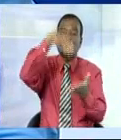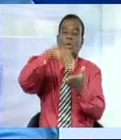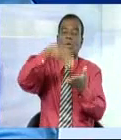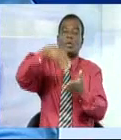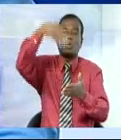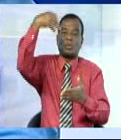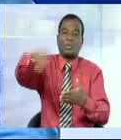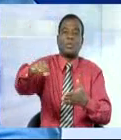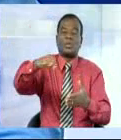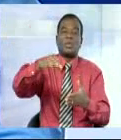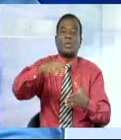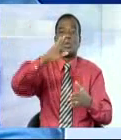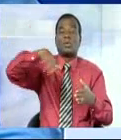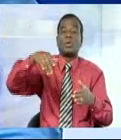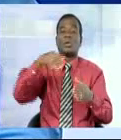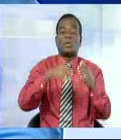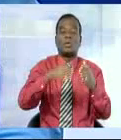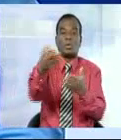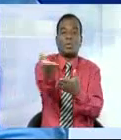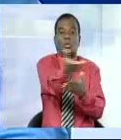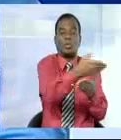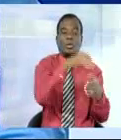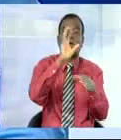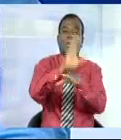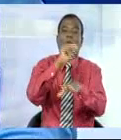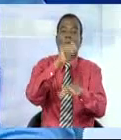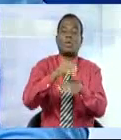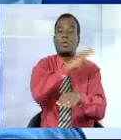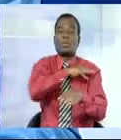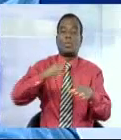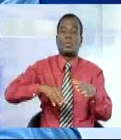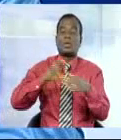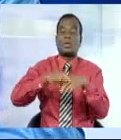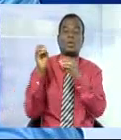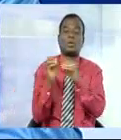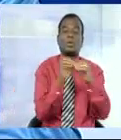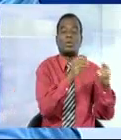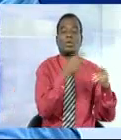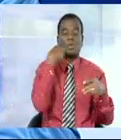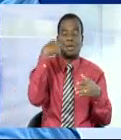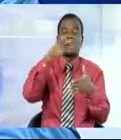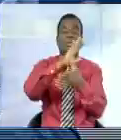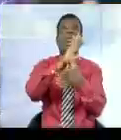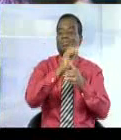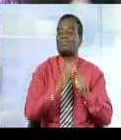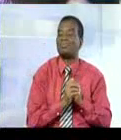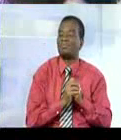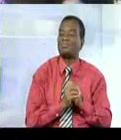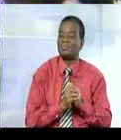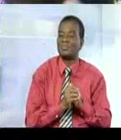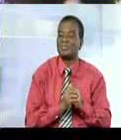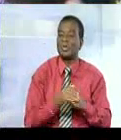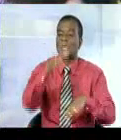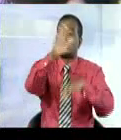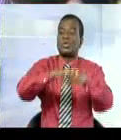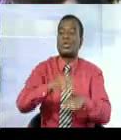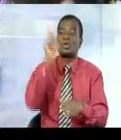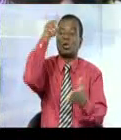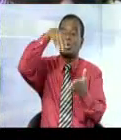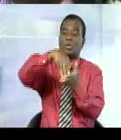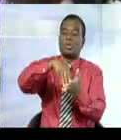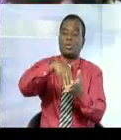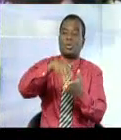de francs CFA arriérés de cotisation de la Côte d'Ivoire. Membre de cette organisation. Léon Broukouamé. Sur les